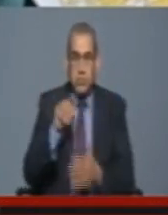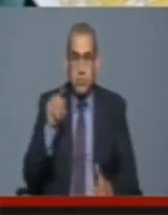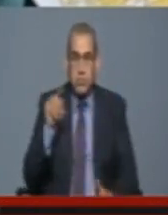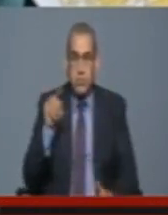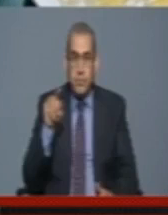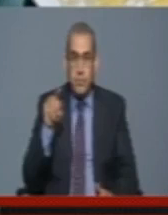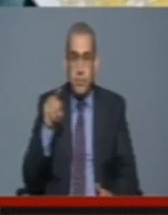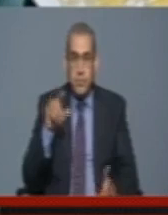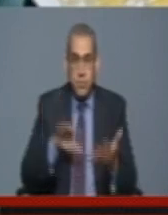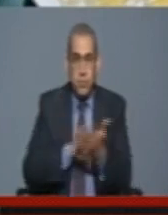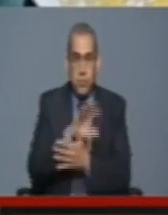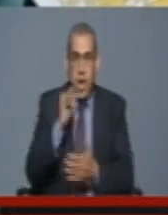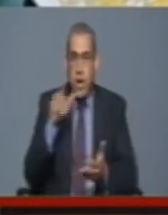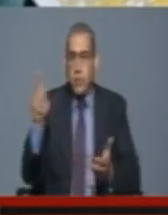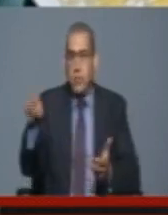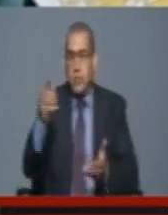حدثت في المنطقة